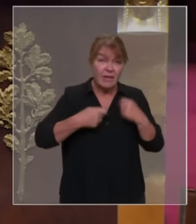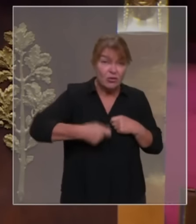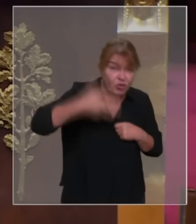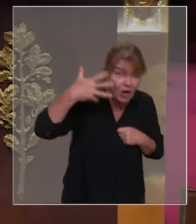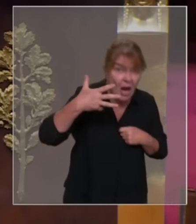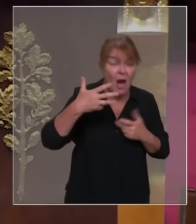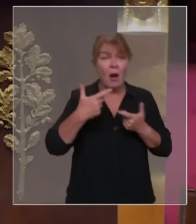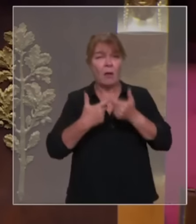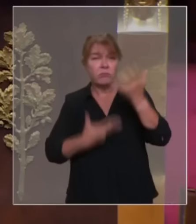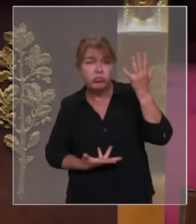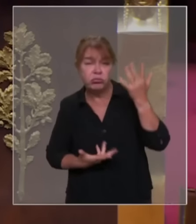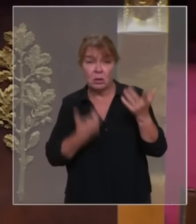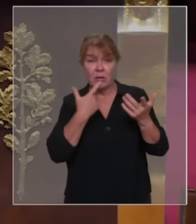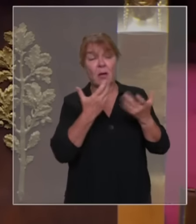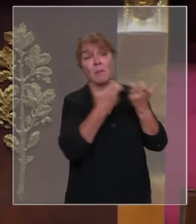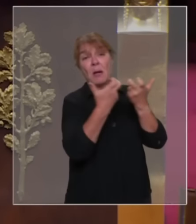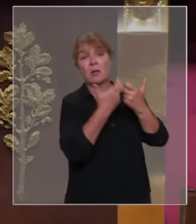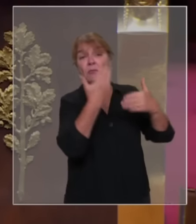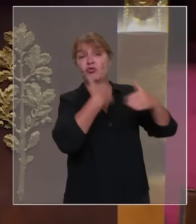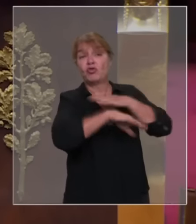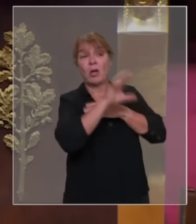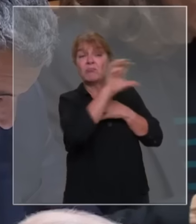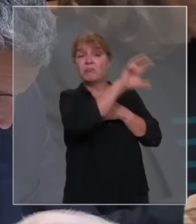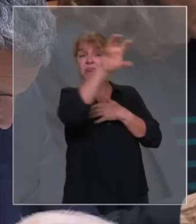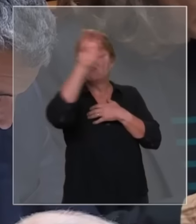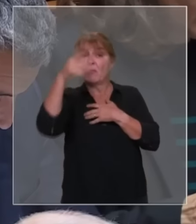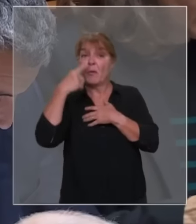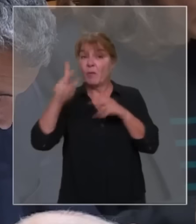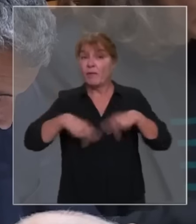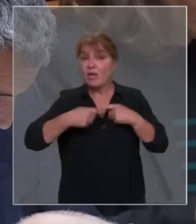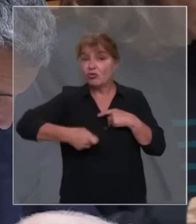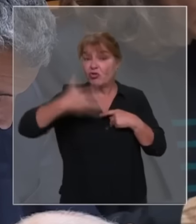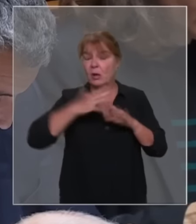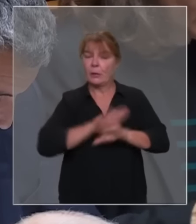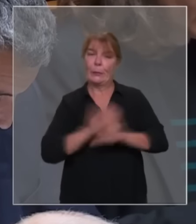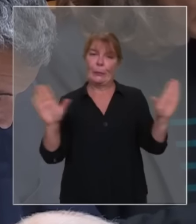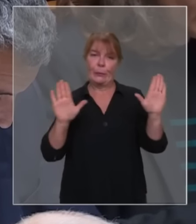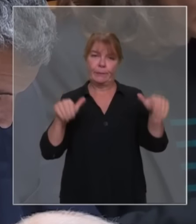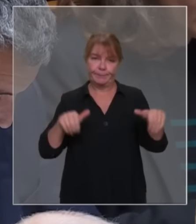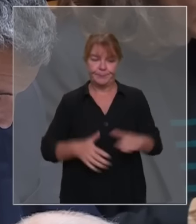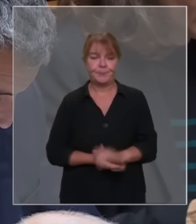qui frappe nos compatriotes dans ces territoires et dans des départements.